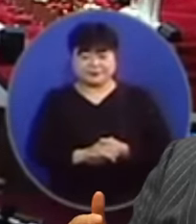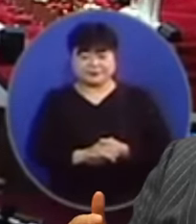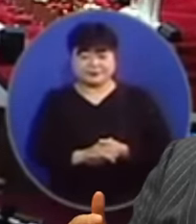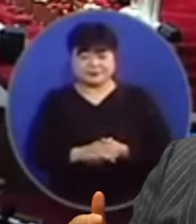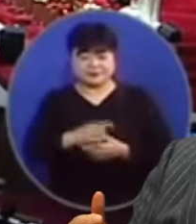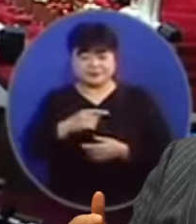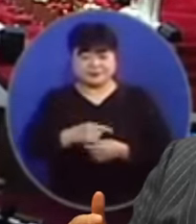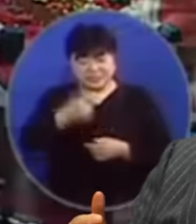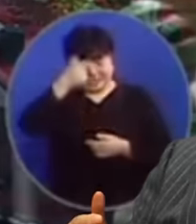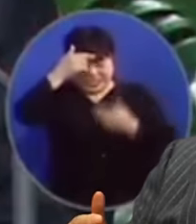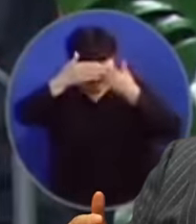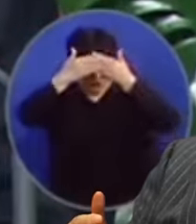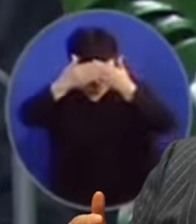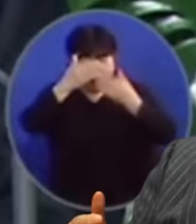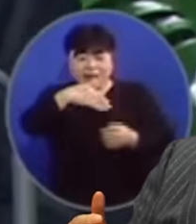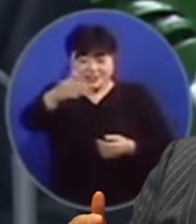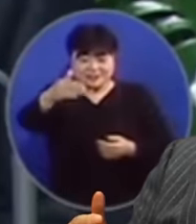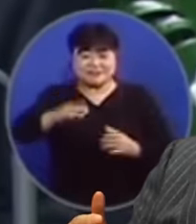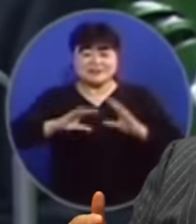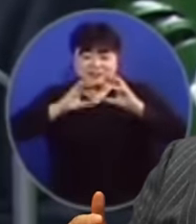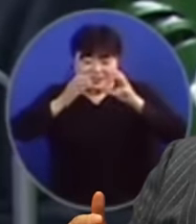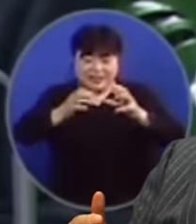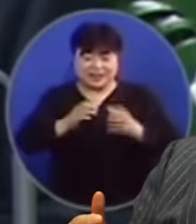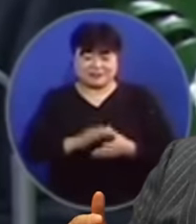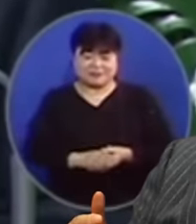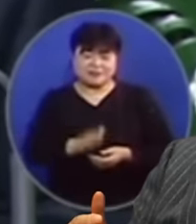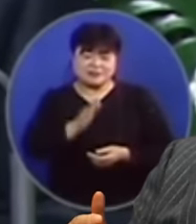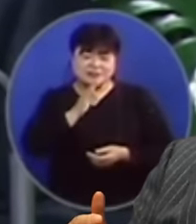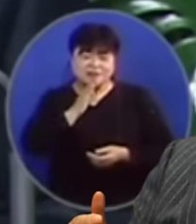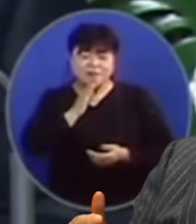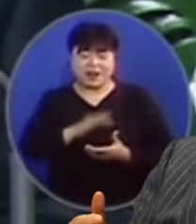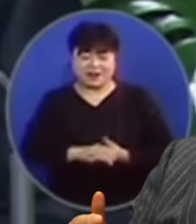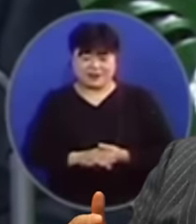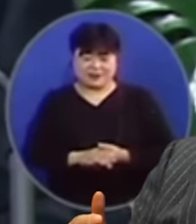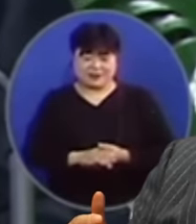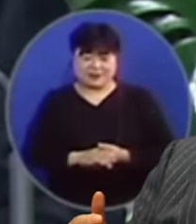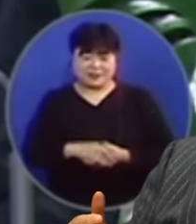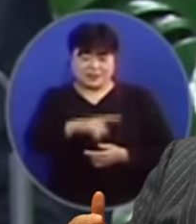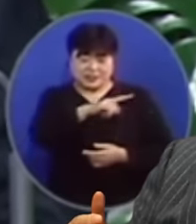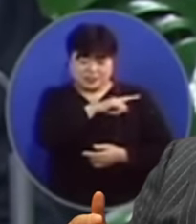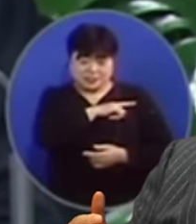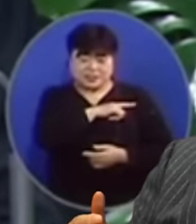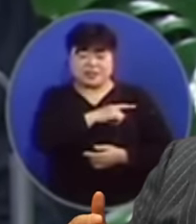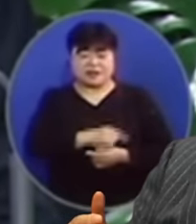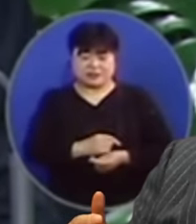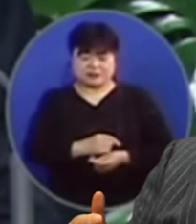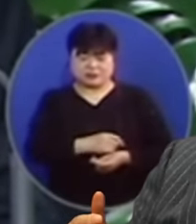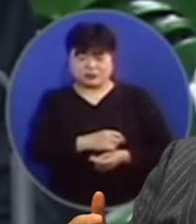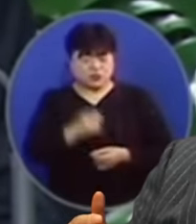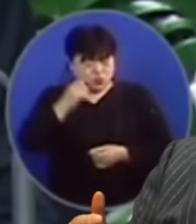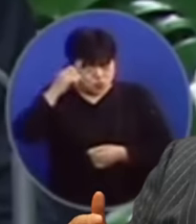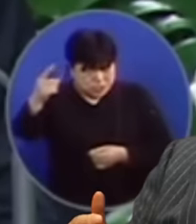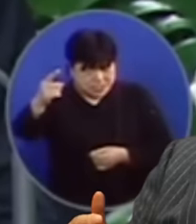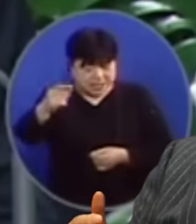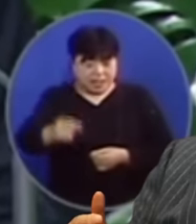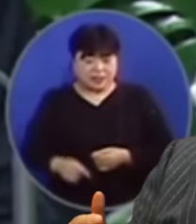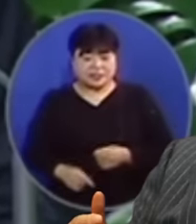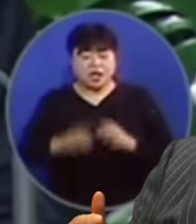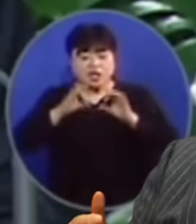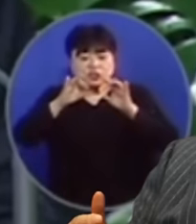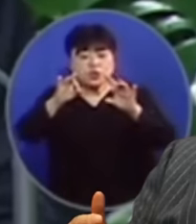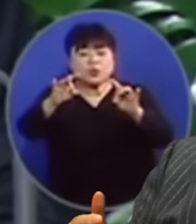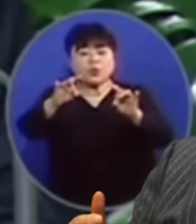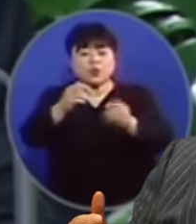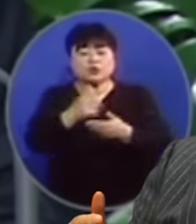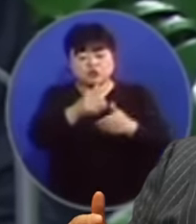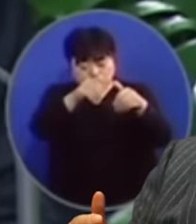인도로 가서 인도 역사상 큰 획을 끊는 위대한 선교 사역을 일으킨